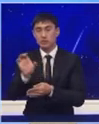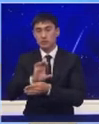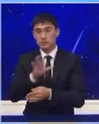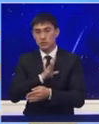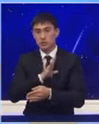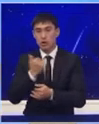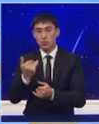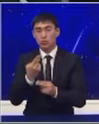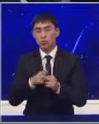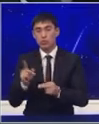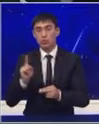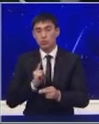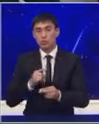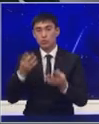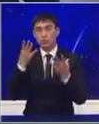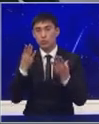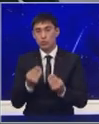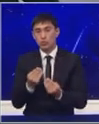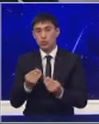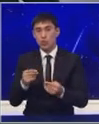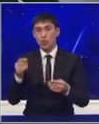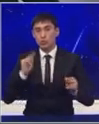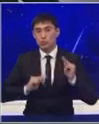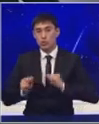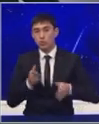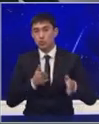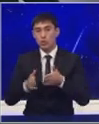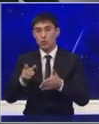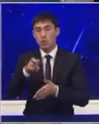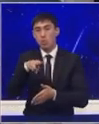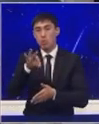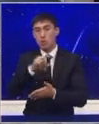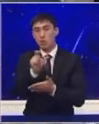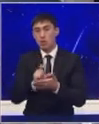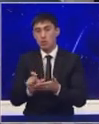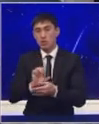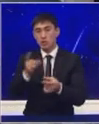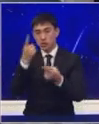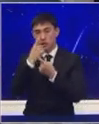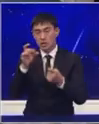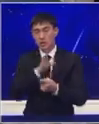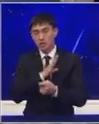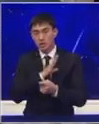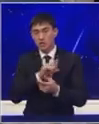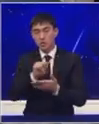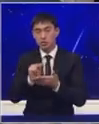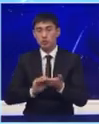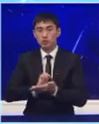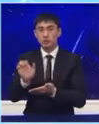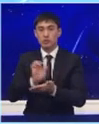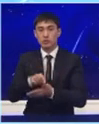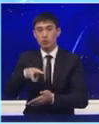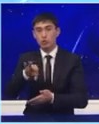Күншығыстың қыраны, Күткен күн, Ұстаз жолы поэмалары жарияланған. Жалын баспасынан Тау Жазушы баспасынан Мөлдір